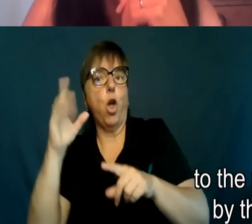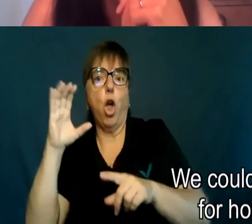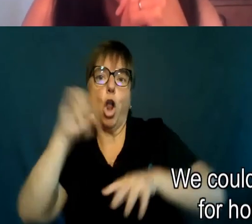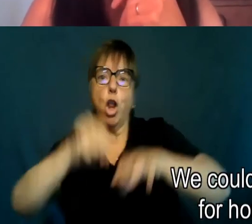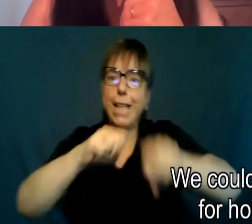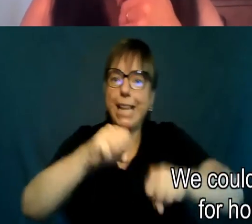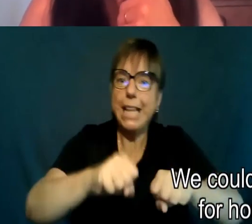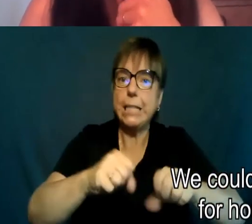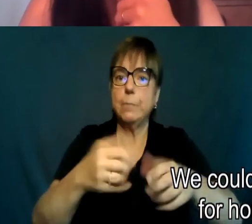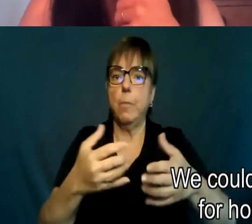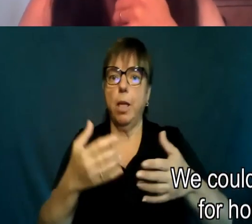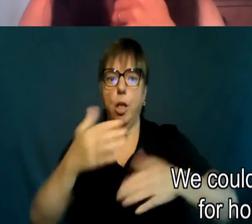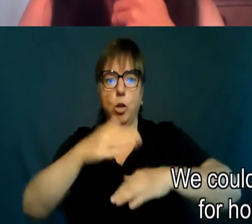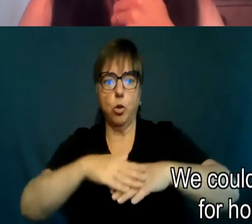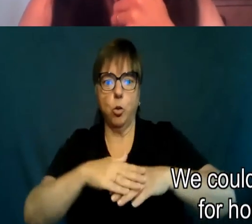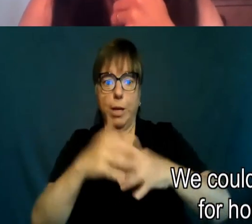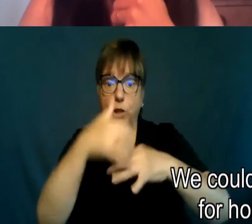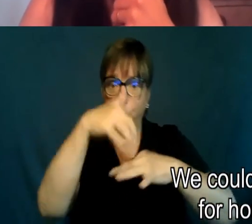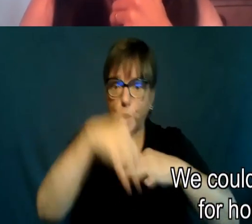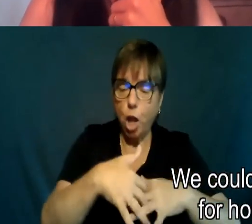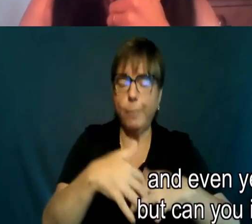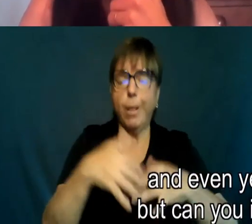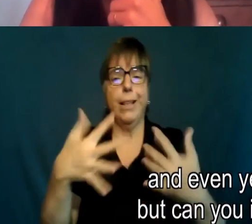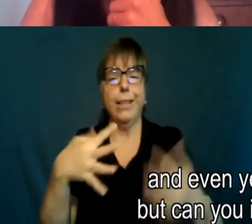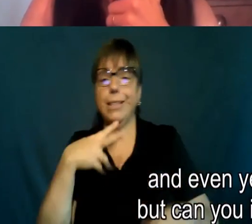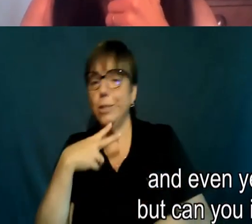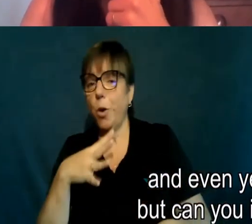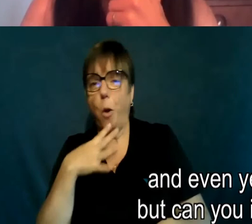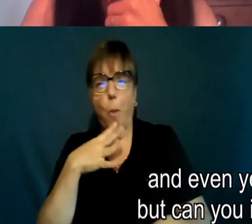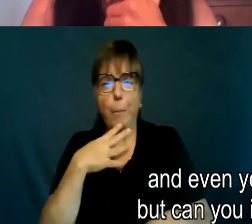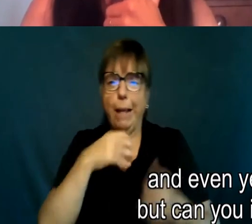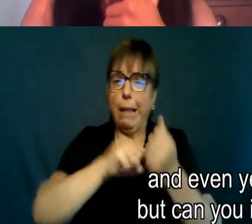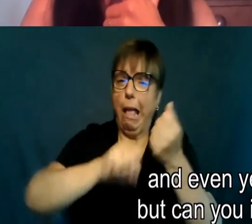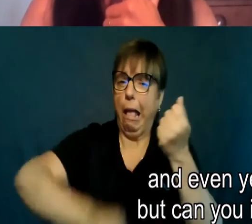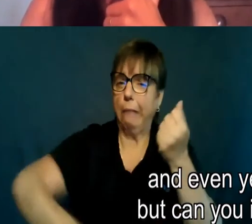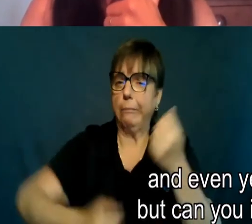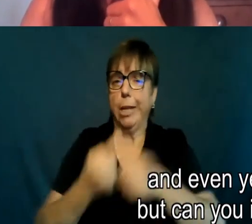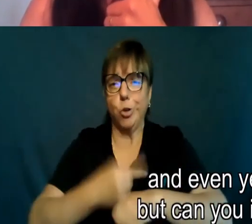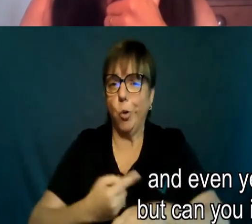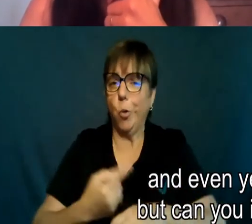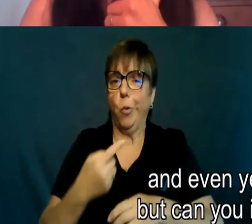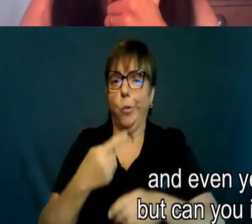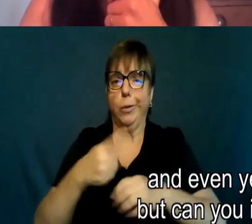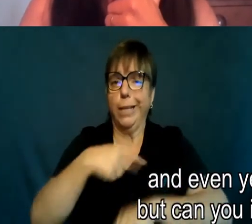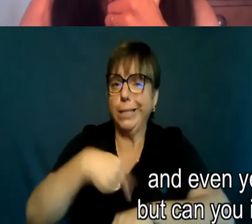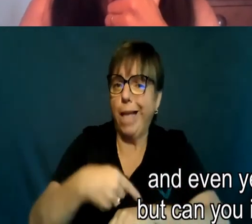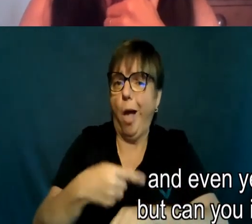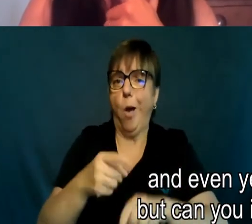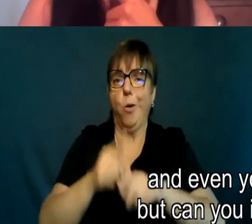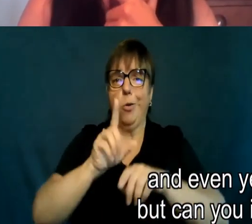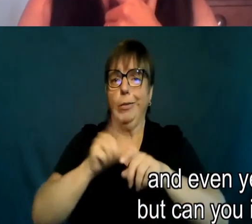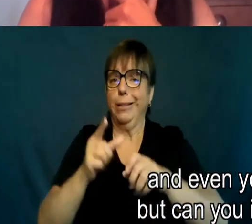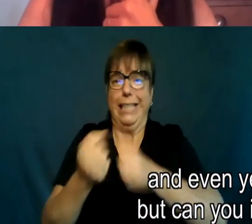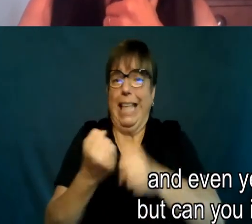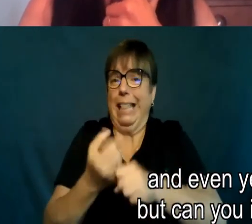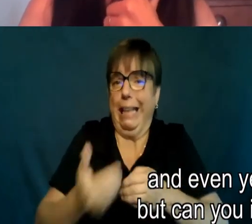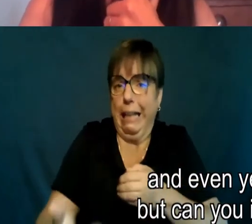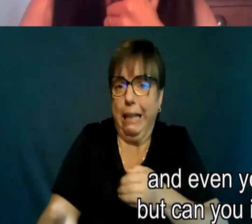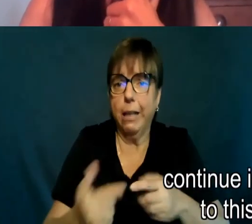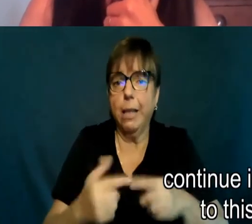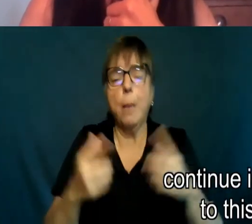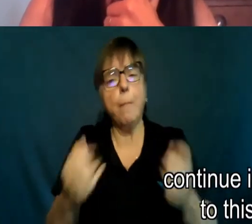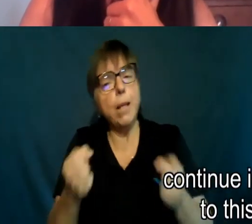On pourrait évidemment parler pendant des heures et même des jours, des années même, évidemment. Mais pourrais-tu quand même nous